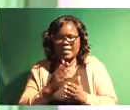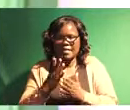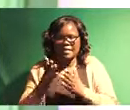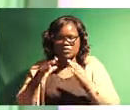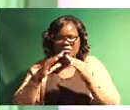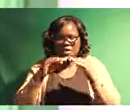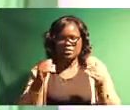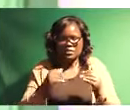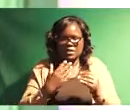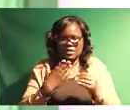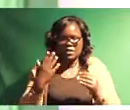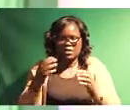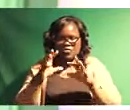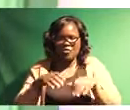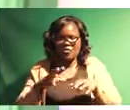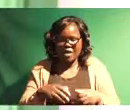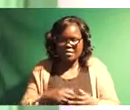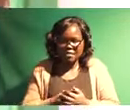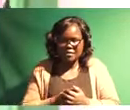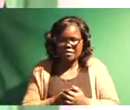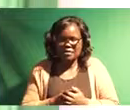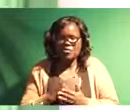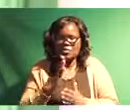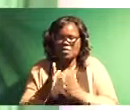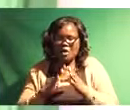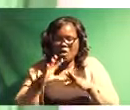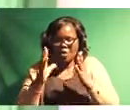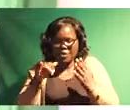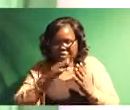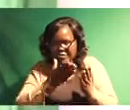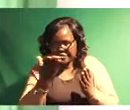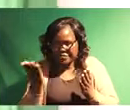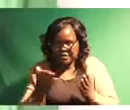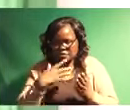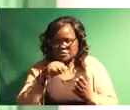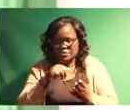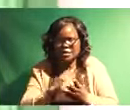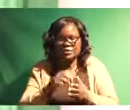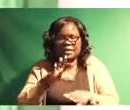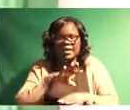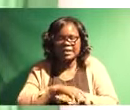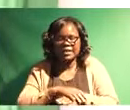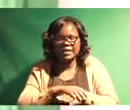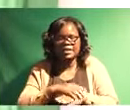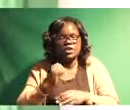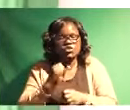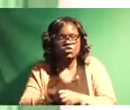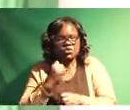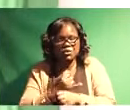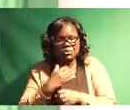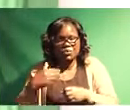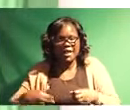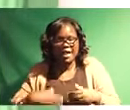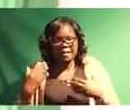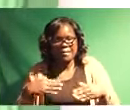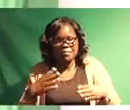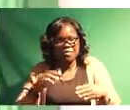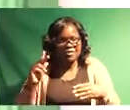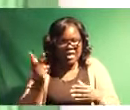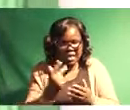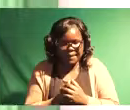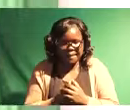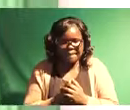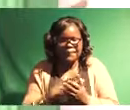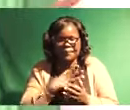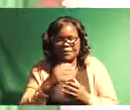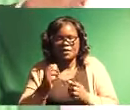housing, mambo ya kilimo, tunapanga haya yote ndio ipatikane ajira kwa vijana wa taifa letu la Kenya,